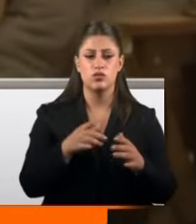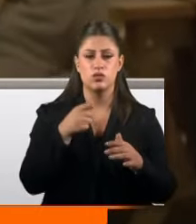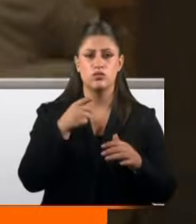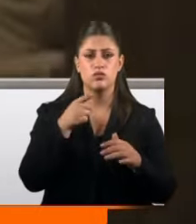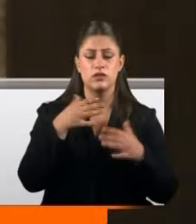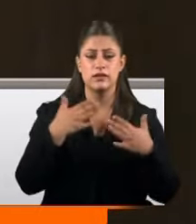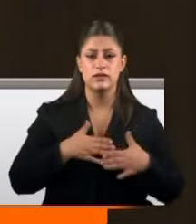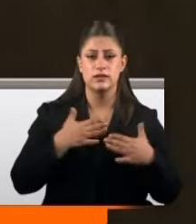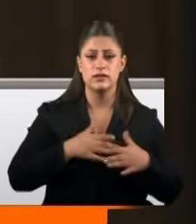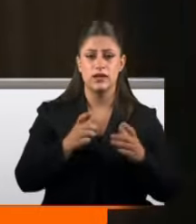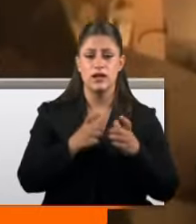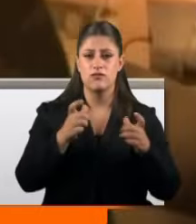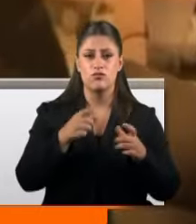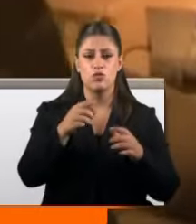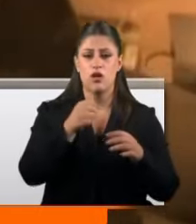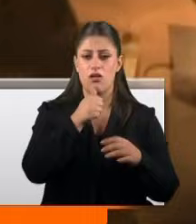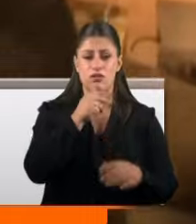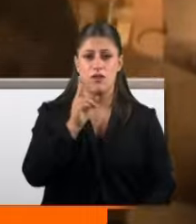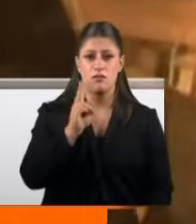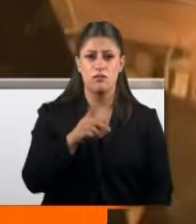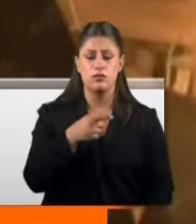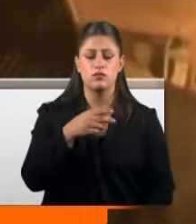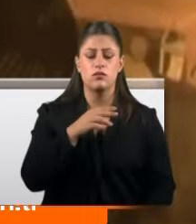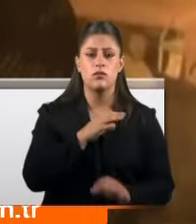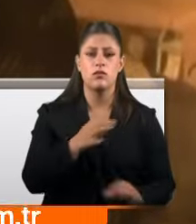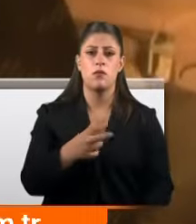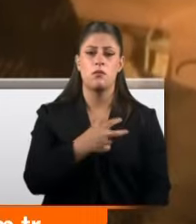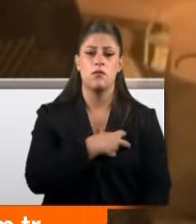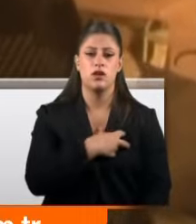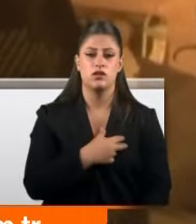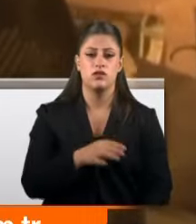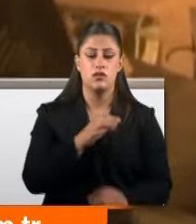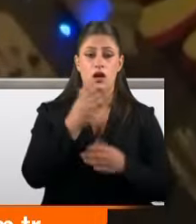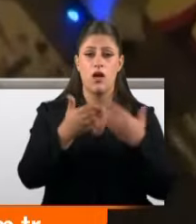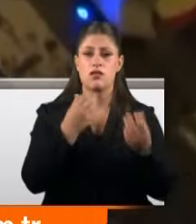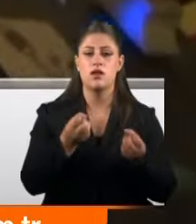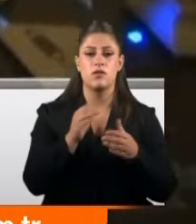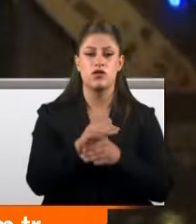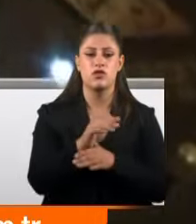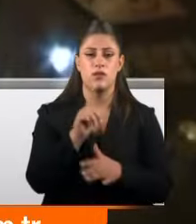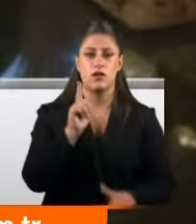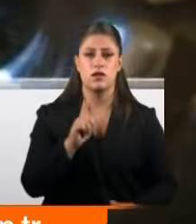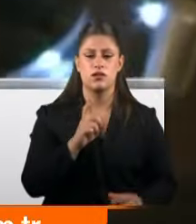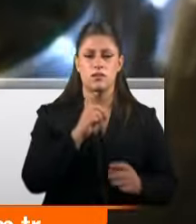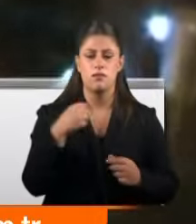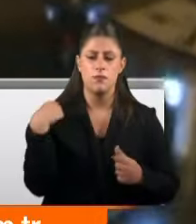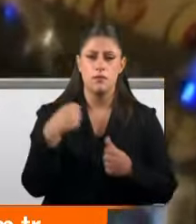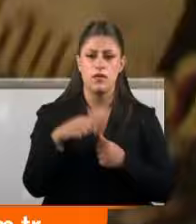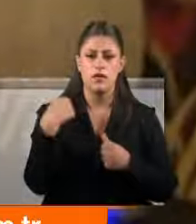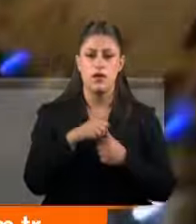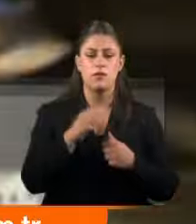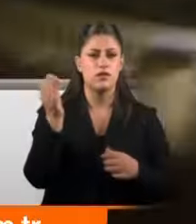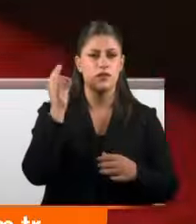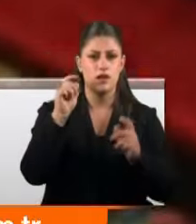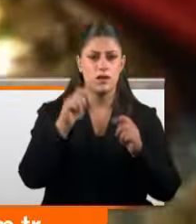koleksiyoner tam bir nostalji aşığı. Koleksiyonun sonu yok. Anlatılmaz. Yaşamak gerekiyor. Onları defalarca dinledik, dinlemeye